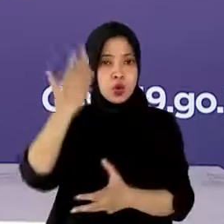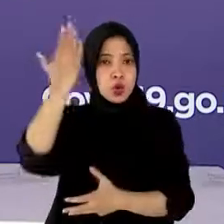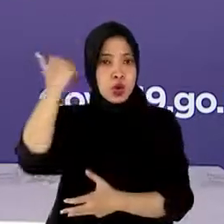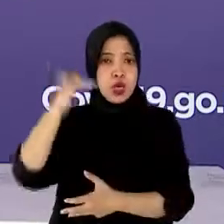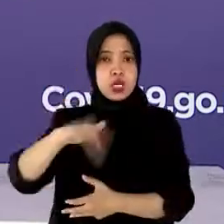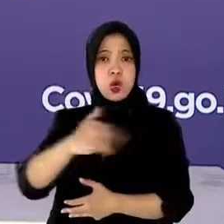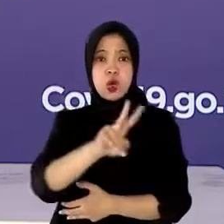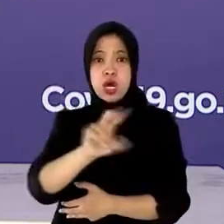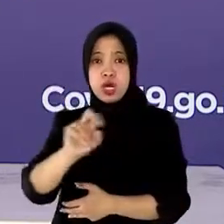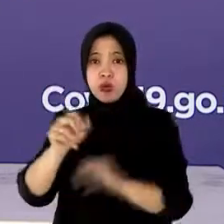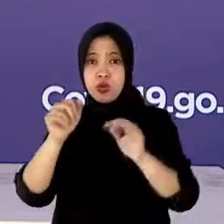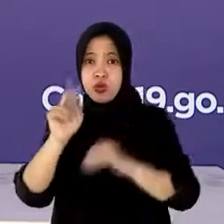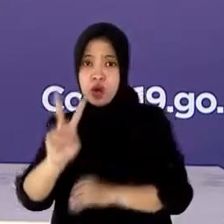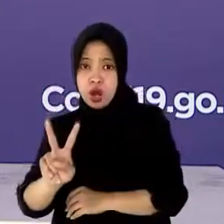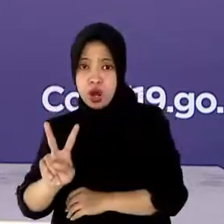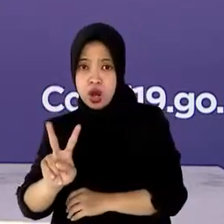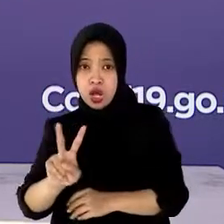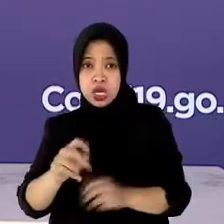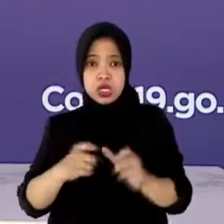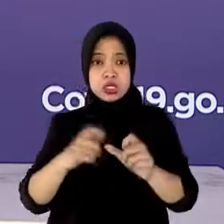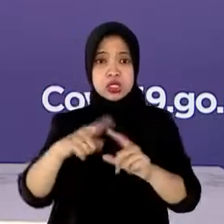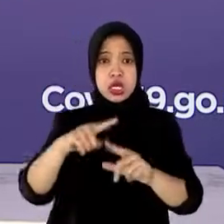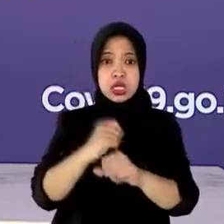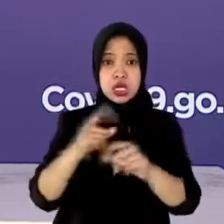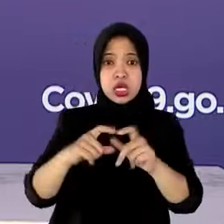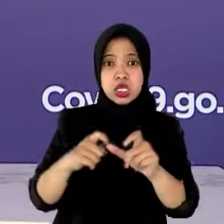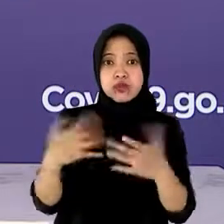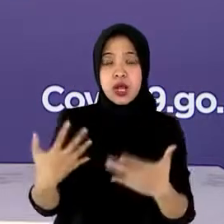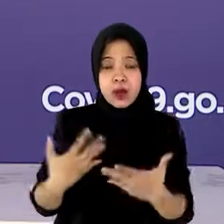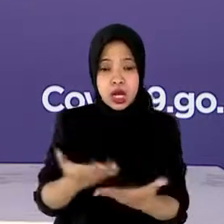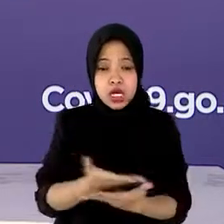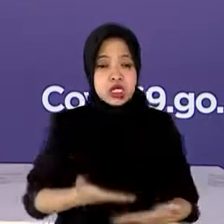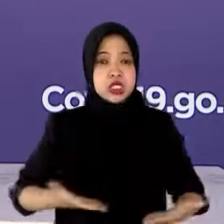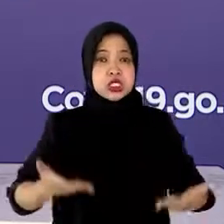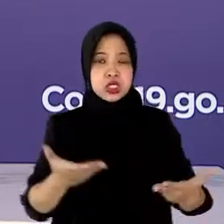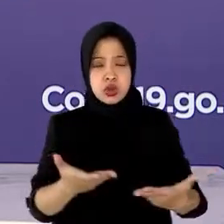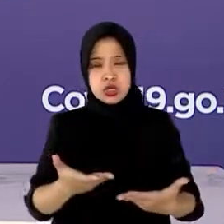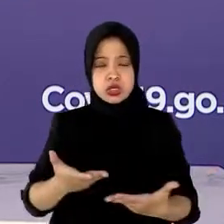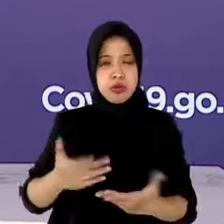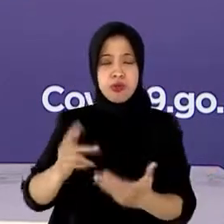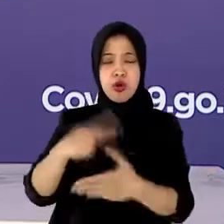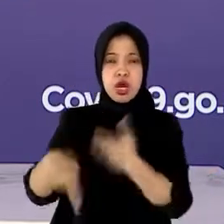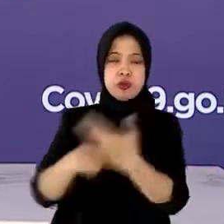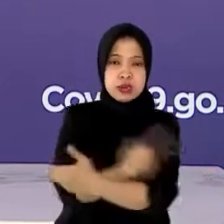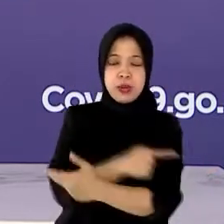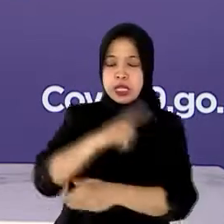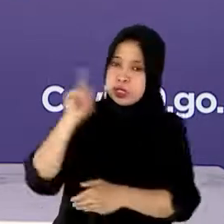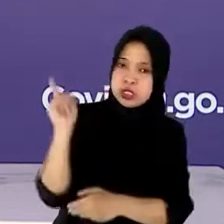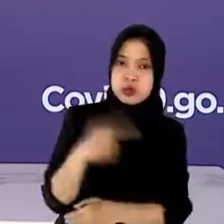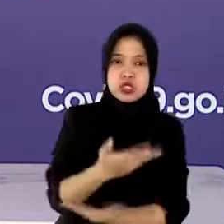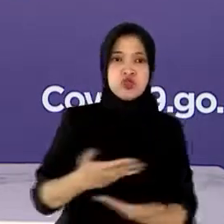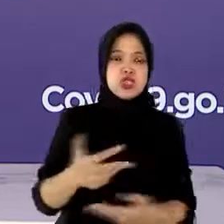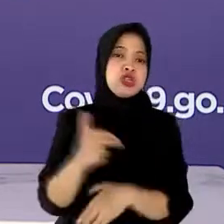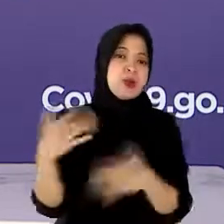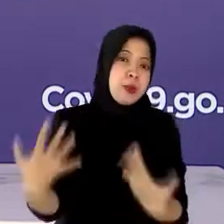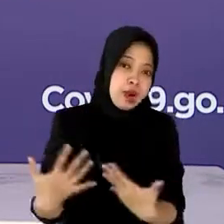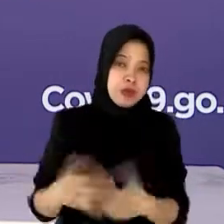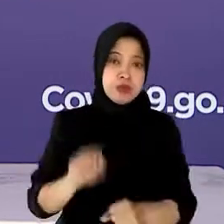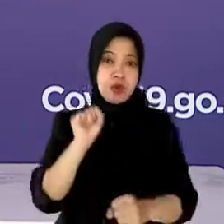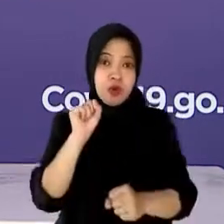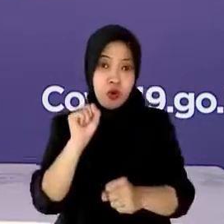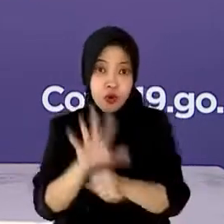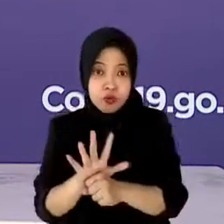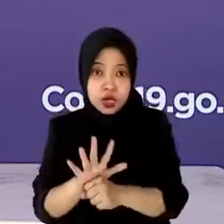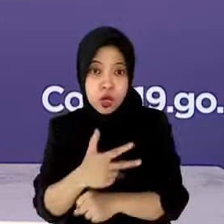2022 Bagaimana tanggapan Satgas terkait hal tersebut melihat situasi dan kecepatan vaksinasi di Indonesia Apakah